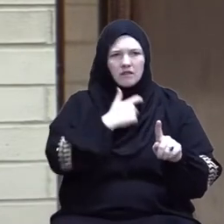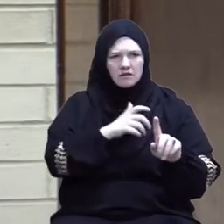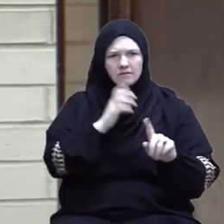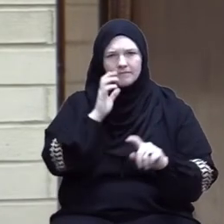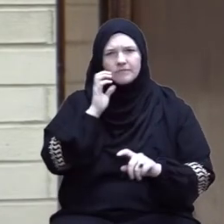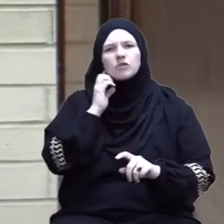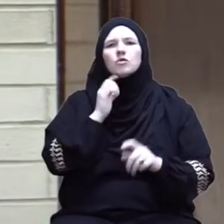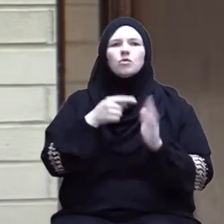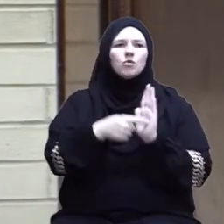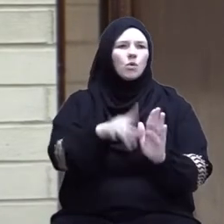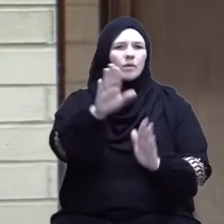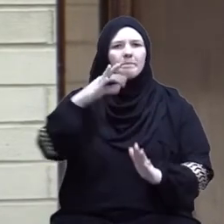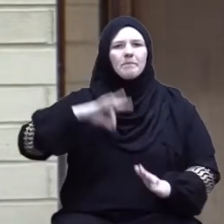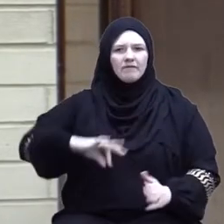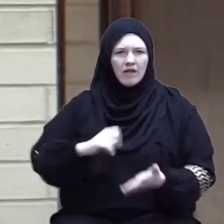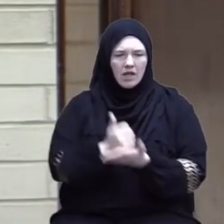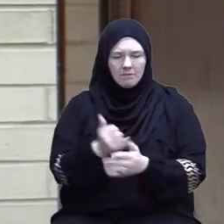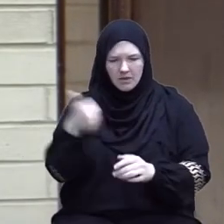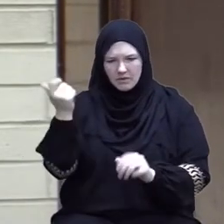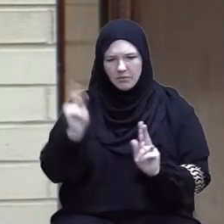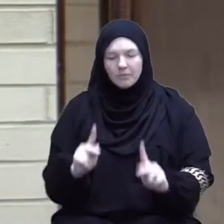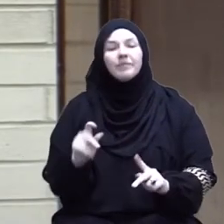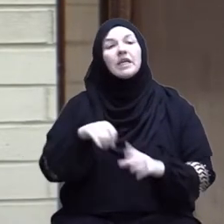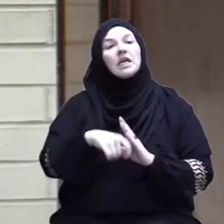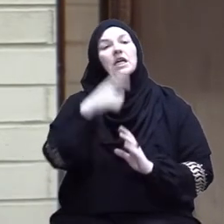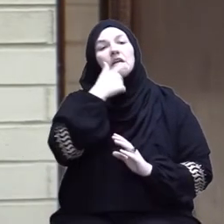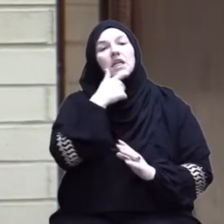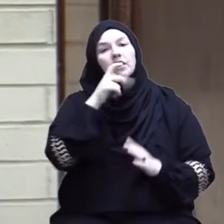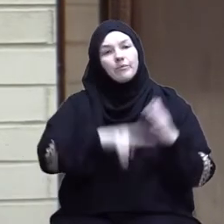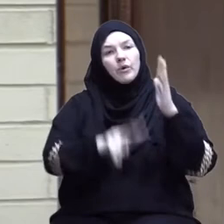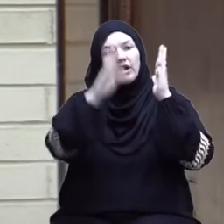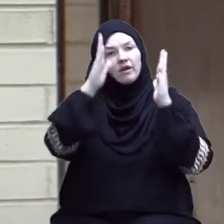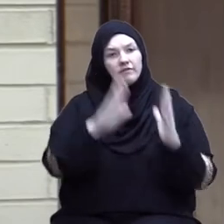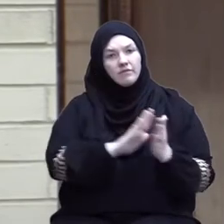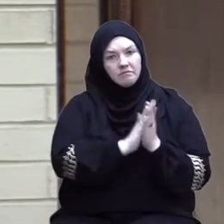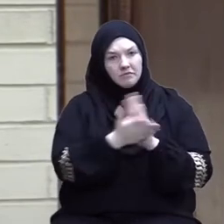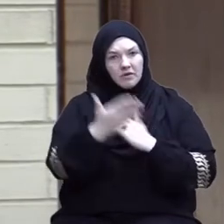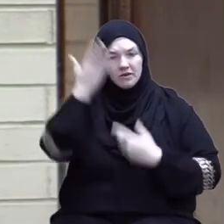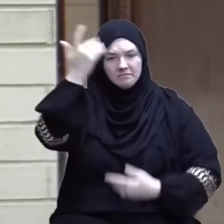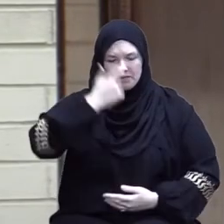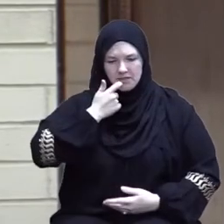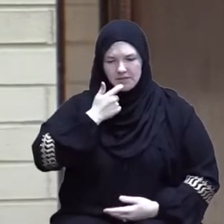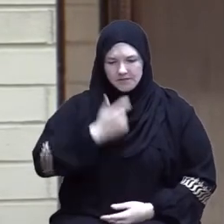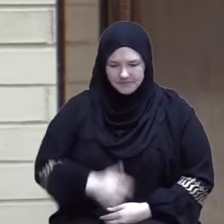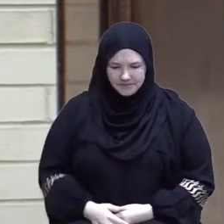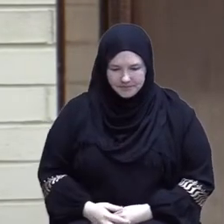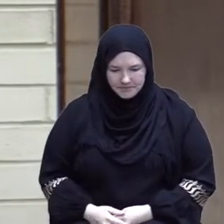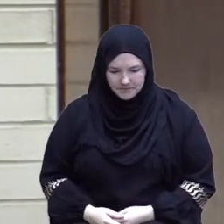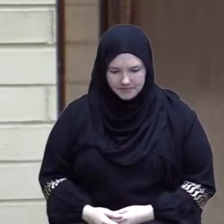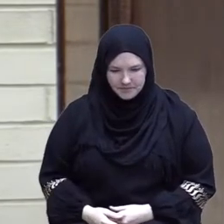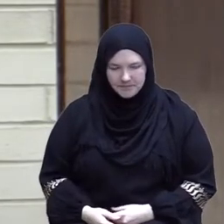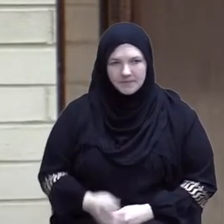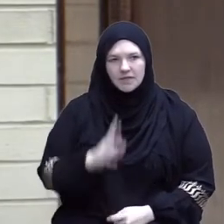to show you the benefit. In the hadith, the Prophet ﷺ says, لَأَنْ أَمْشِي